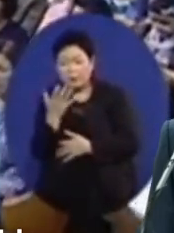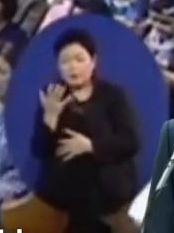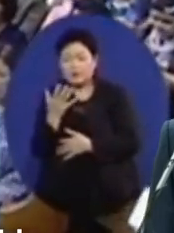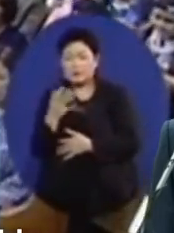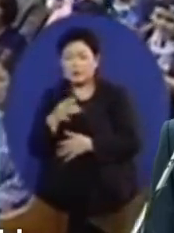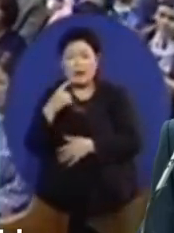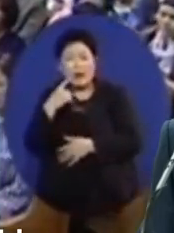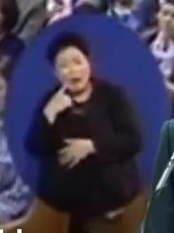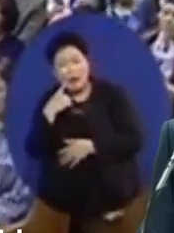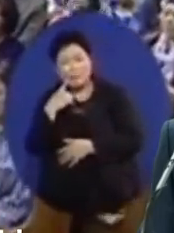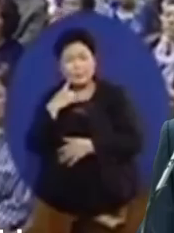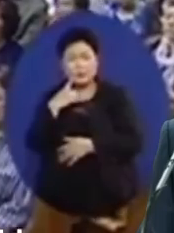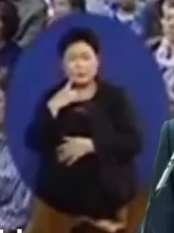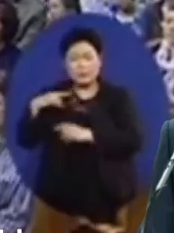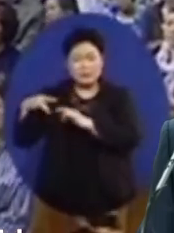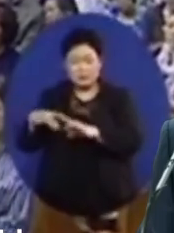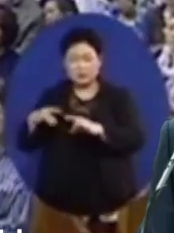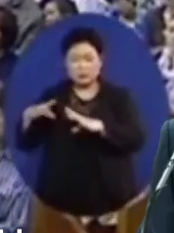관절염이나 신경통이나